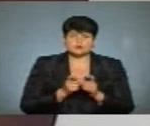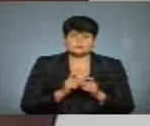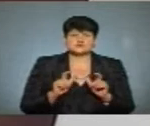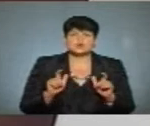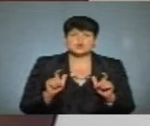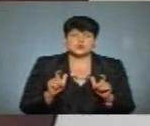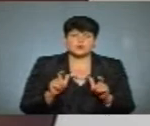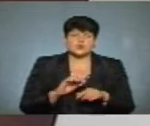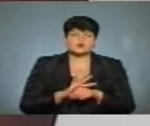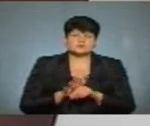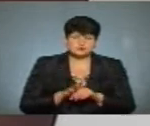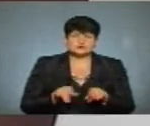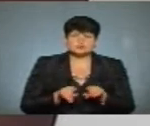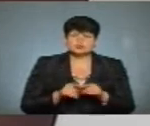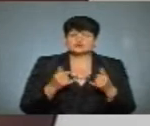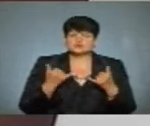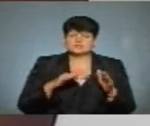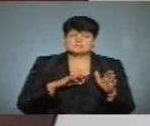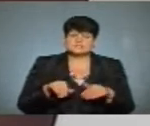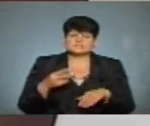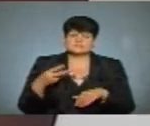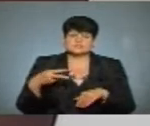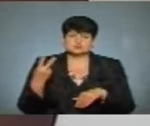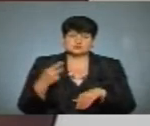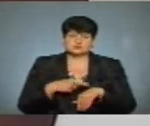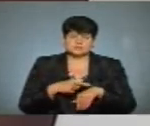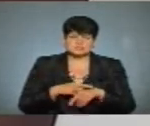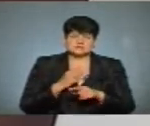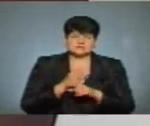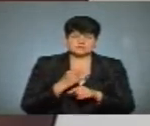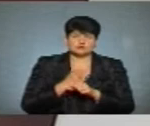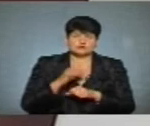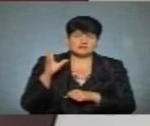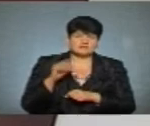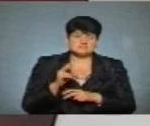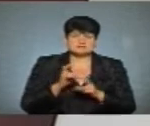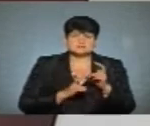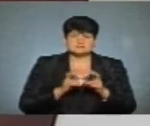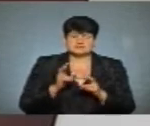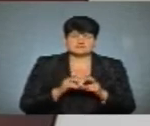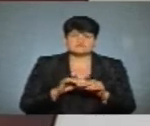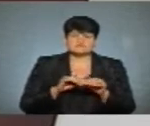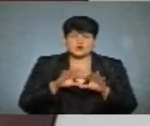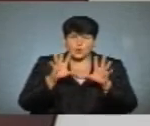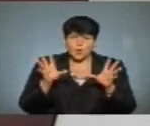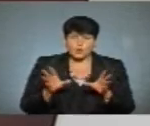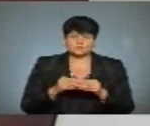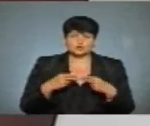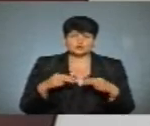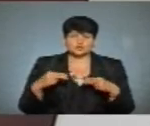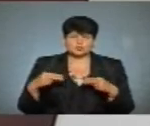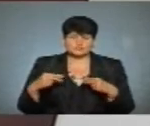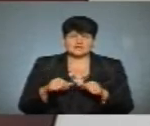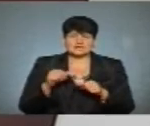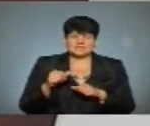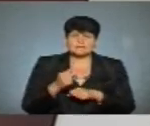Зварич. Також відсьогодні після 22-ї години заборонена робота усіх підприємств у сфері оптової та роздрібної торгівлі, окрім